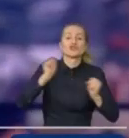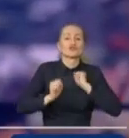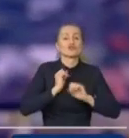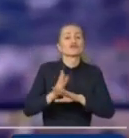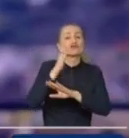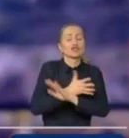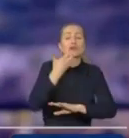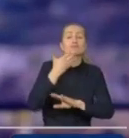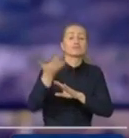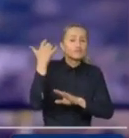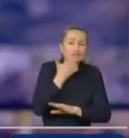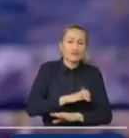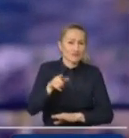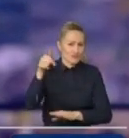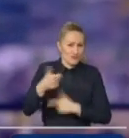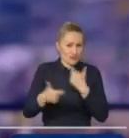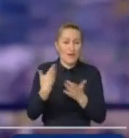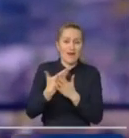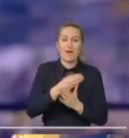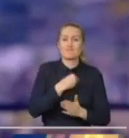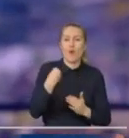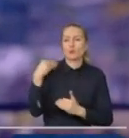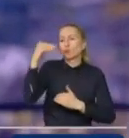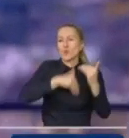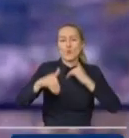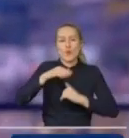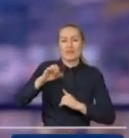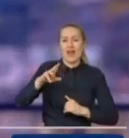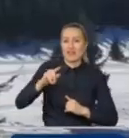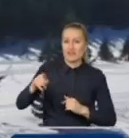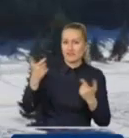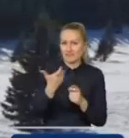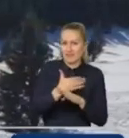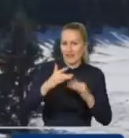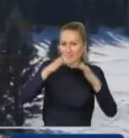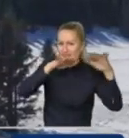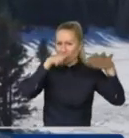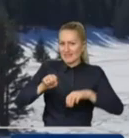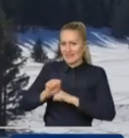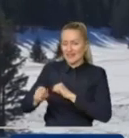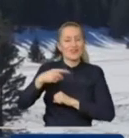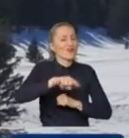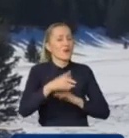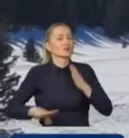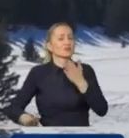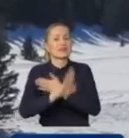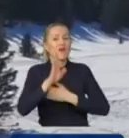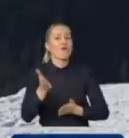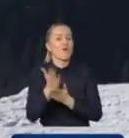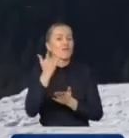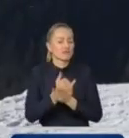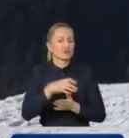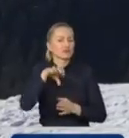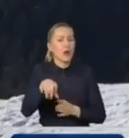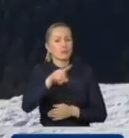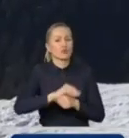wycieczką. Po polskiej stronie Tatr wciąż panuje zagrożenie lawinowe. Tak szkolili się przedstawiciele Wojewódzkiego Sztabu Wojskowego w Krakowie. W